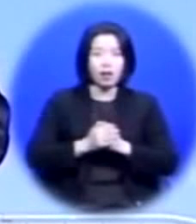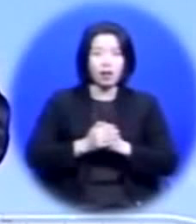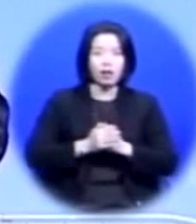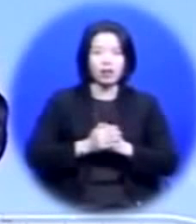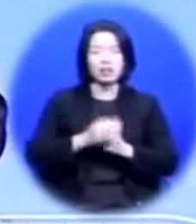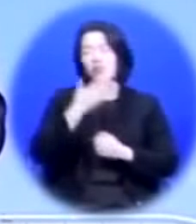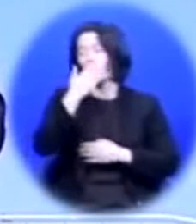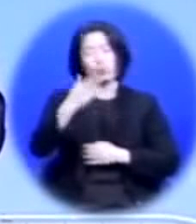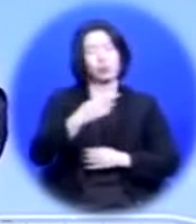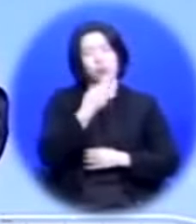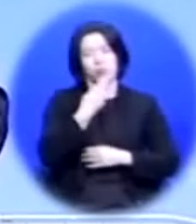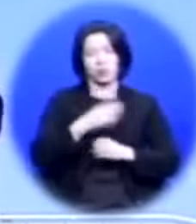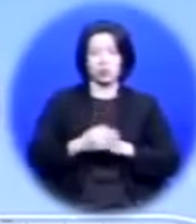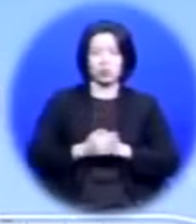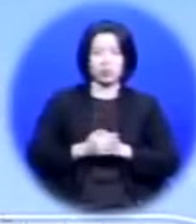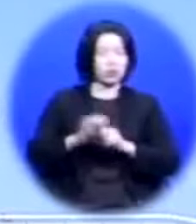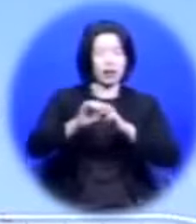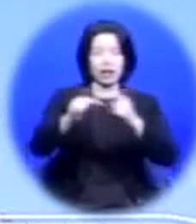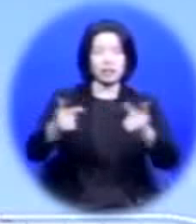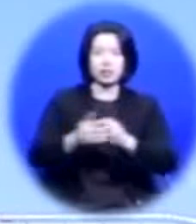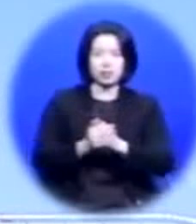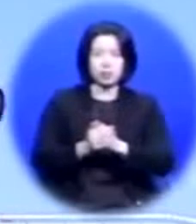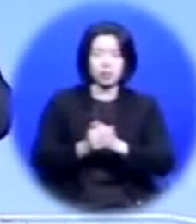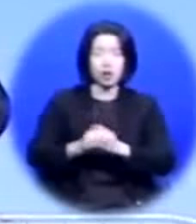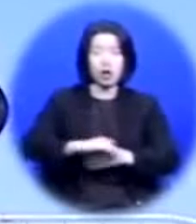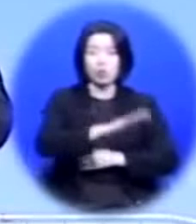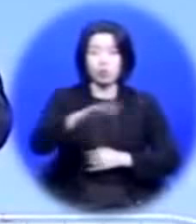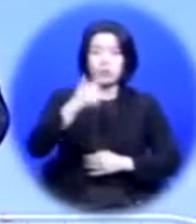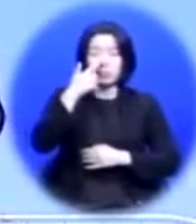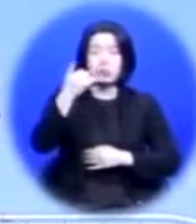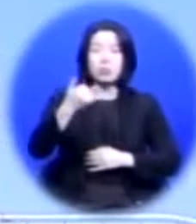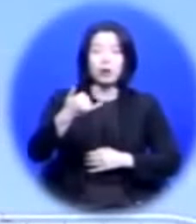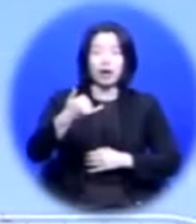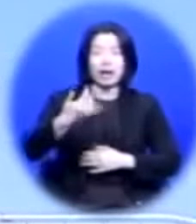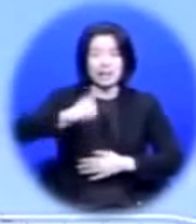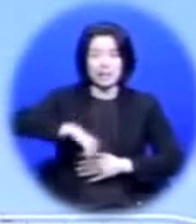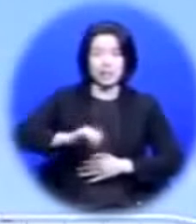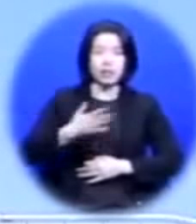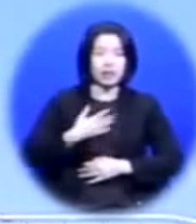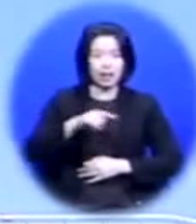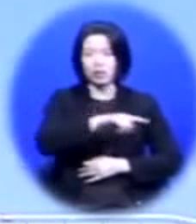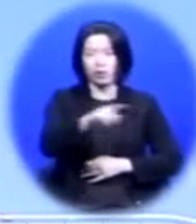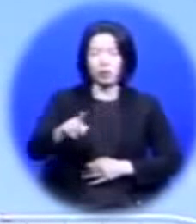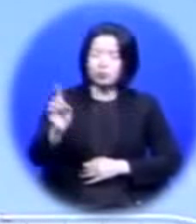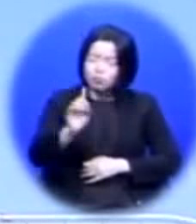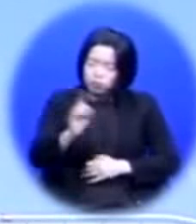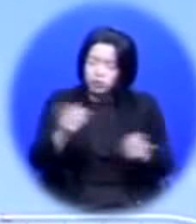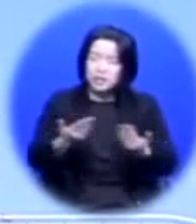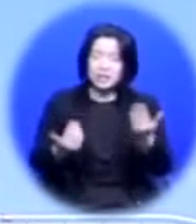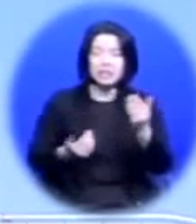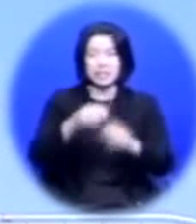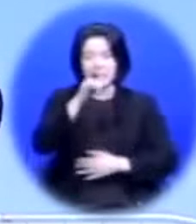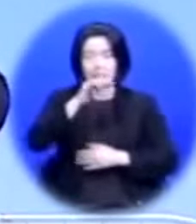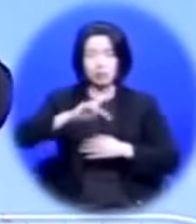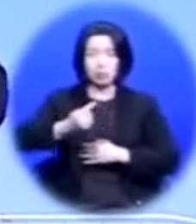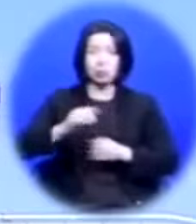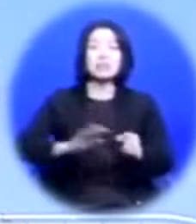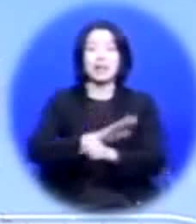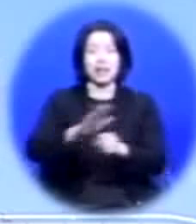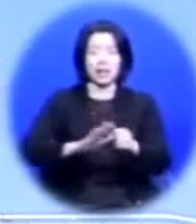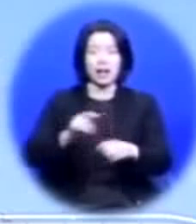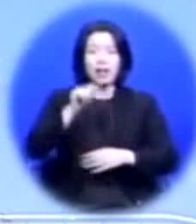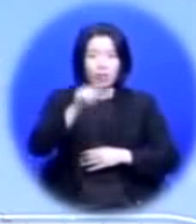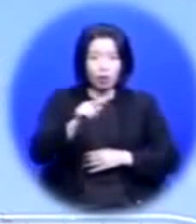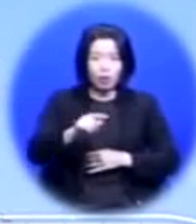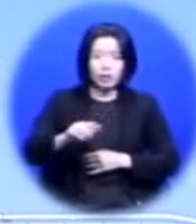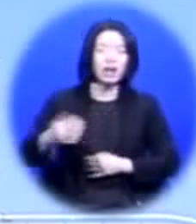없지 여러분 부모가 자녀들에게 나는 너희를 무슨 일이 있어도 사랑한다 들은 언제나